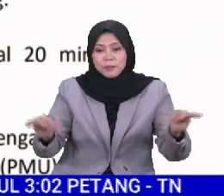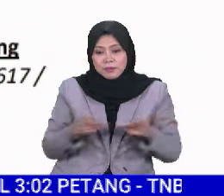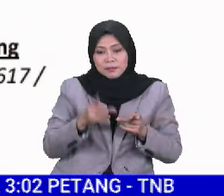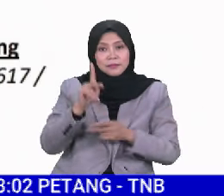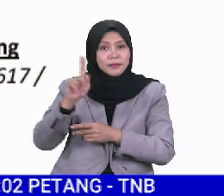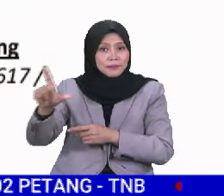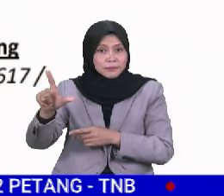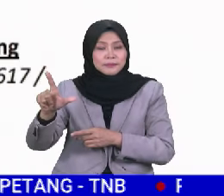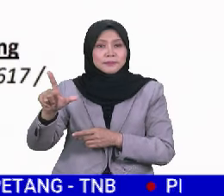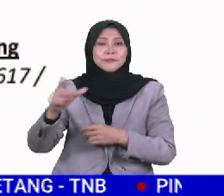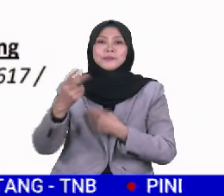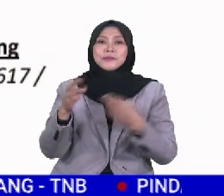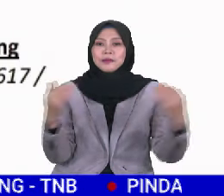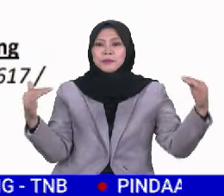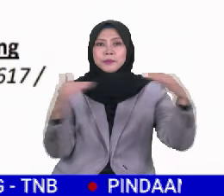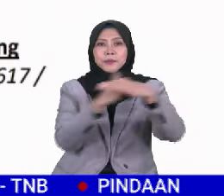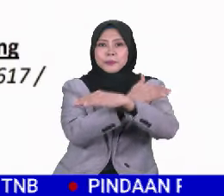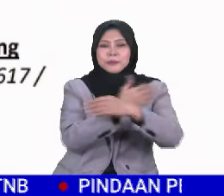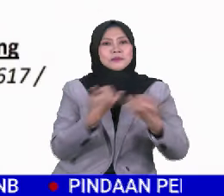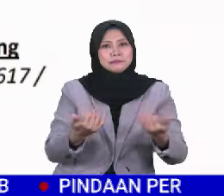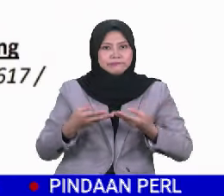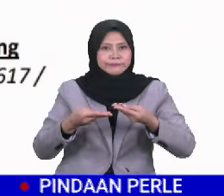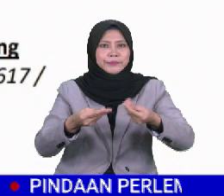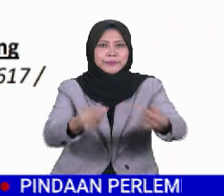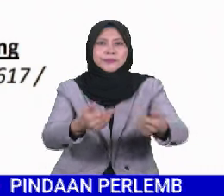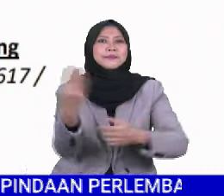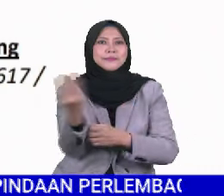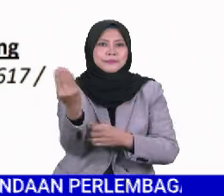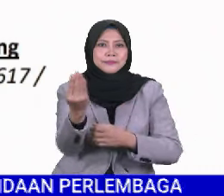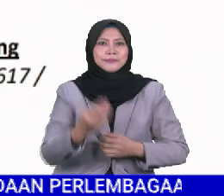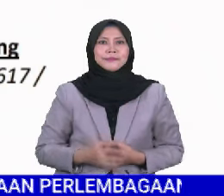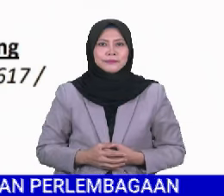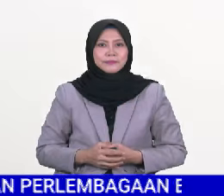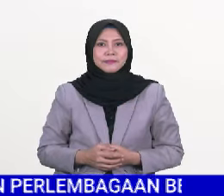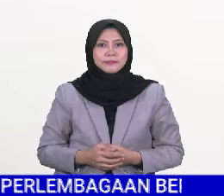lumpur mendapati aliran trafik kini kembali seperti sedia kala